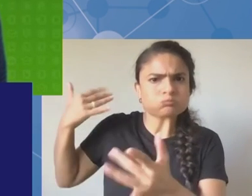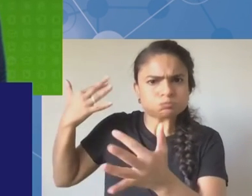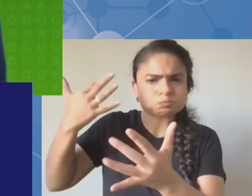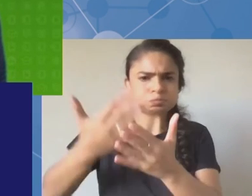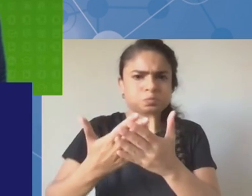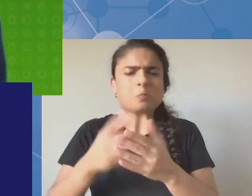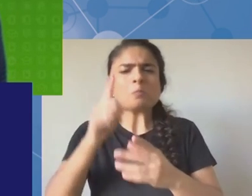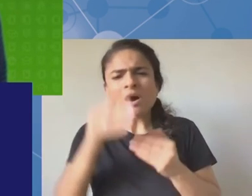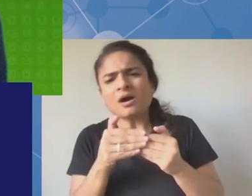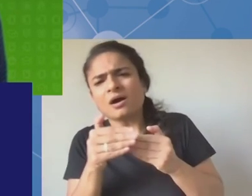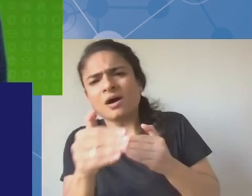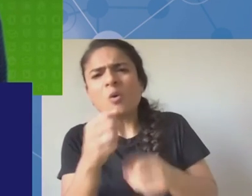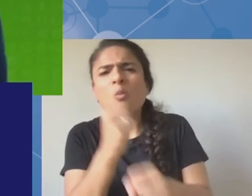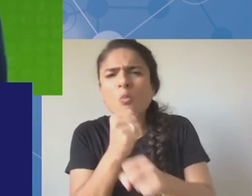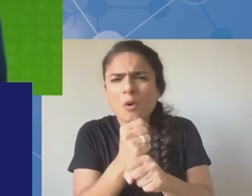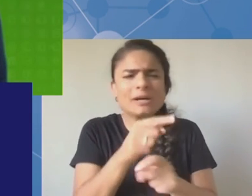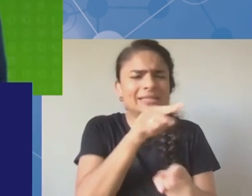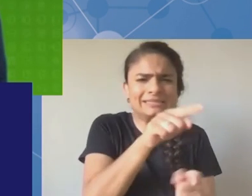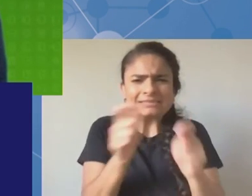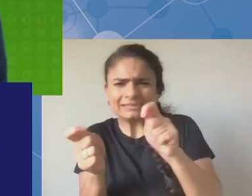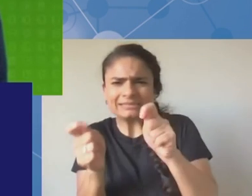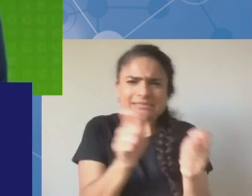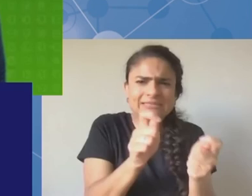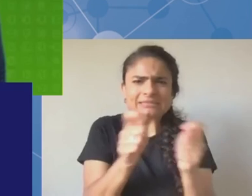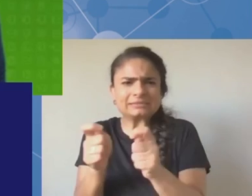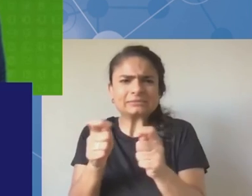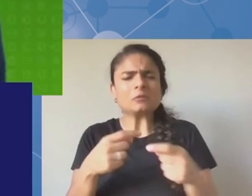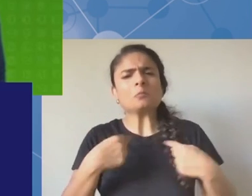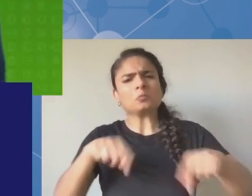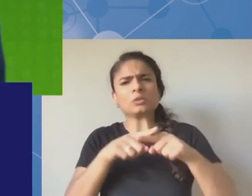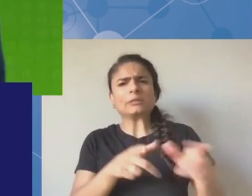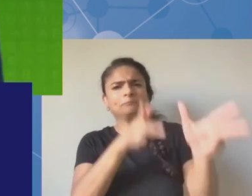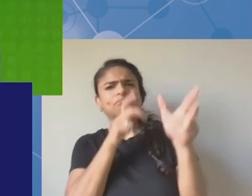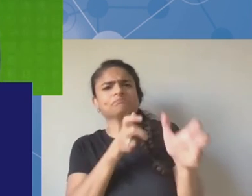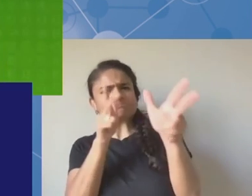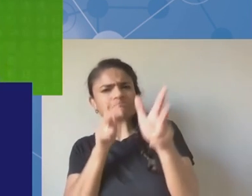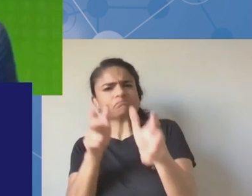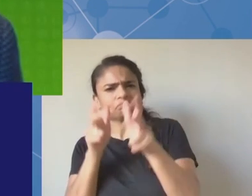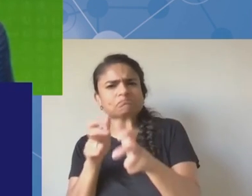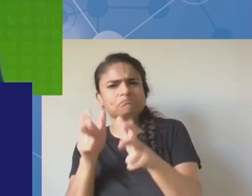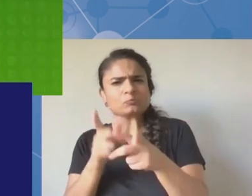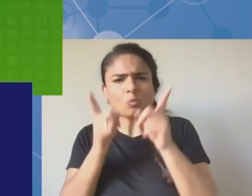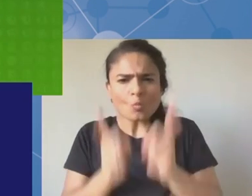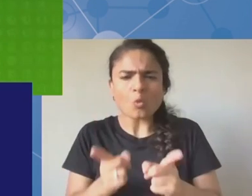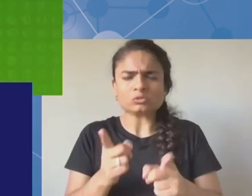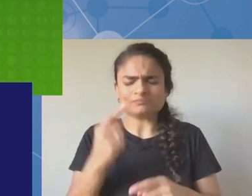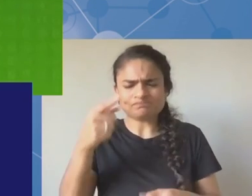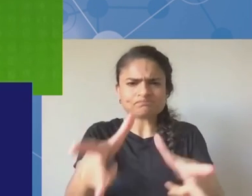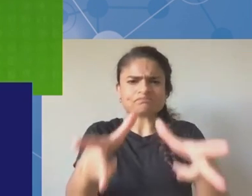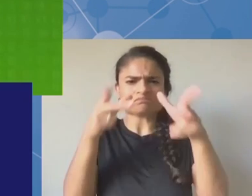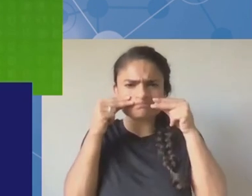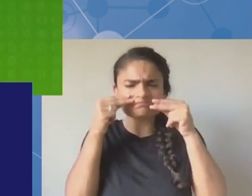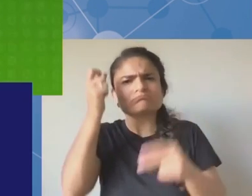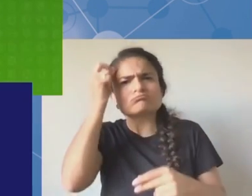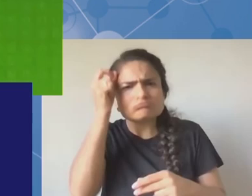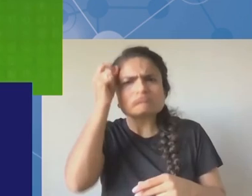очень изумительно, что я мог узнать, чем занимаются разные группы участников форума IGF. Извини, Пол, мы